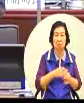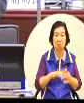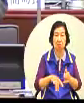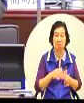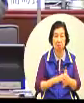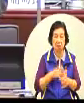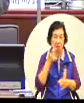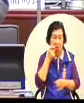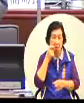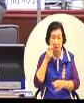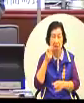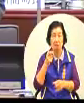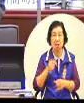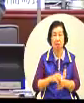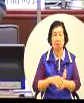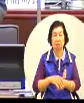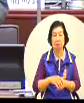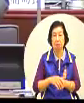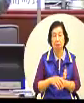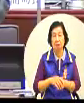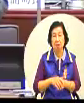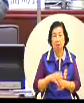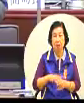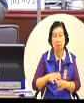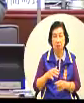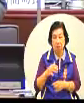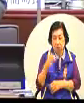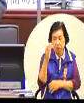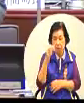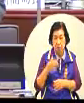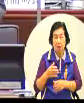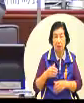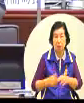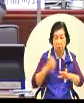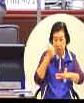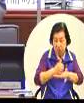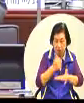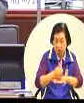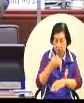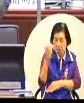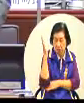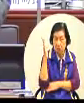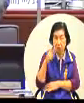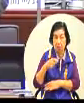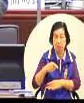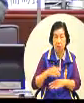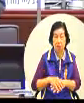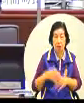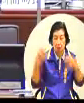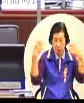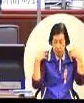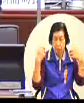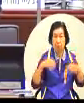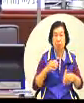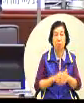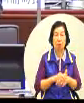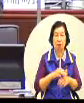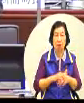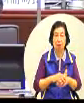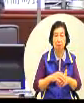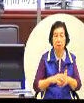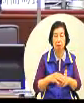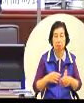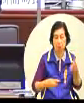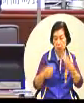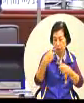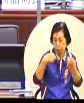那执政如果愿意承担必须要承受很多的羞辱， 很多的一个扭曲，那我